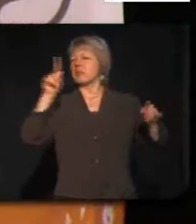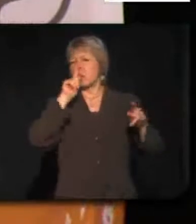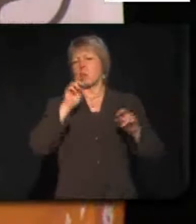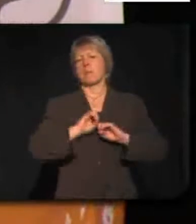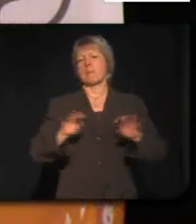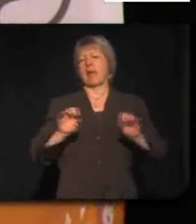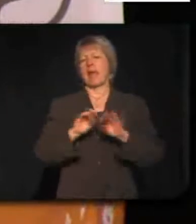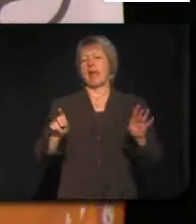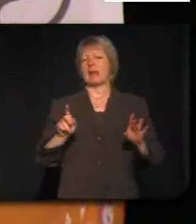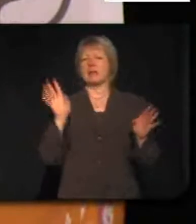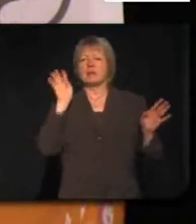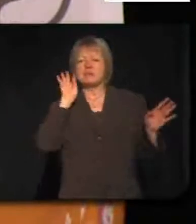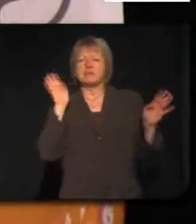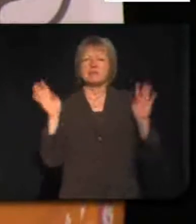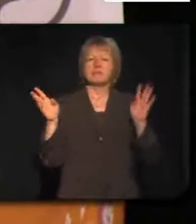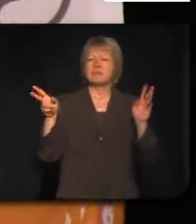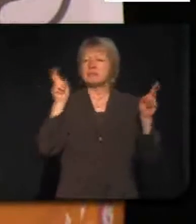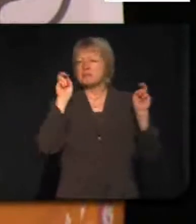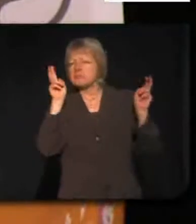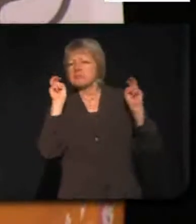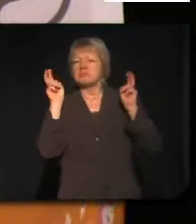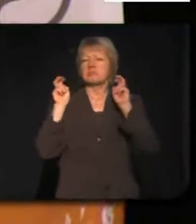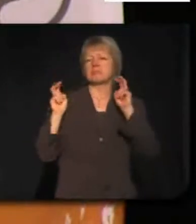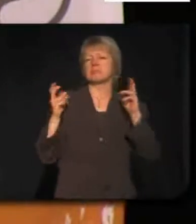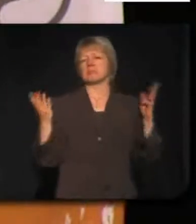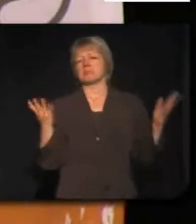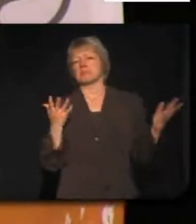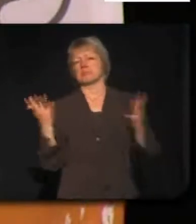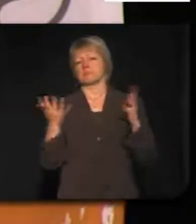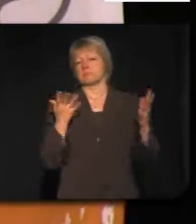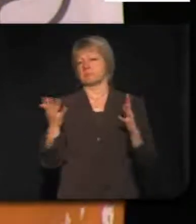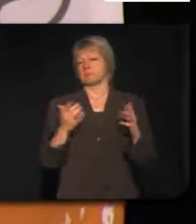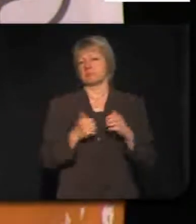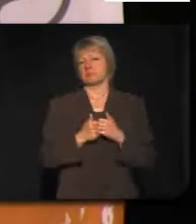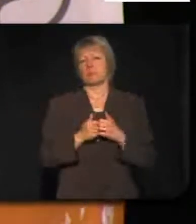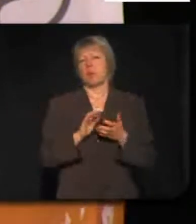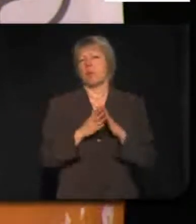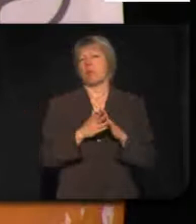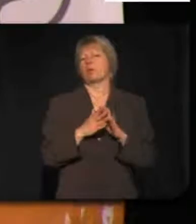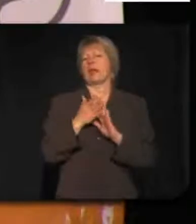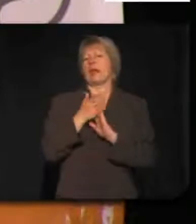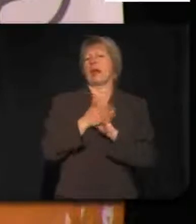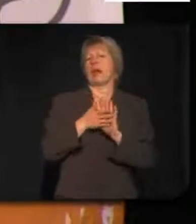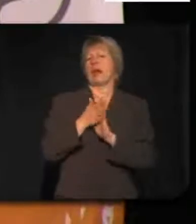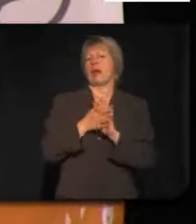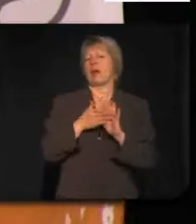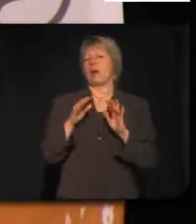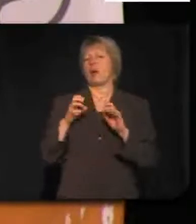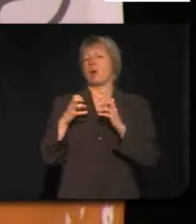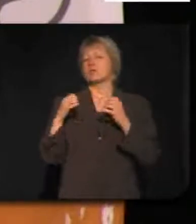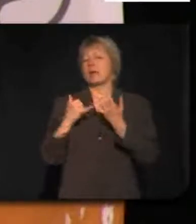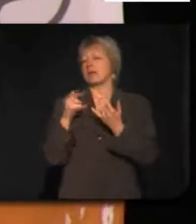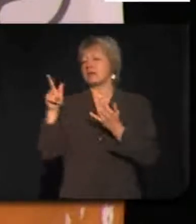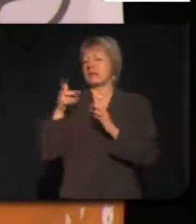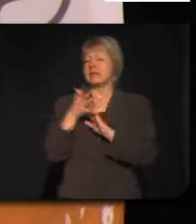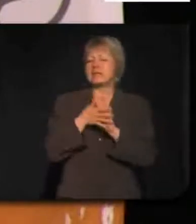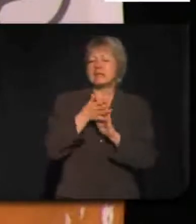Medien und aus Erzählungen kennen wir Kriege wir haben die wenigsten von uns haben selber einen Krieg erlebt